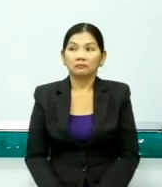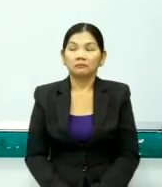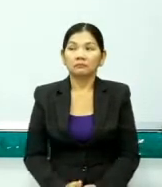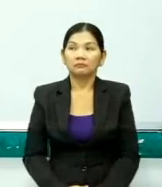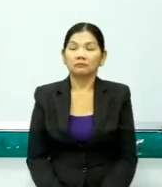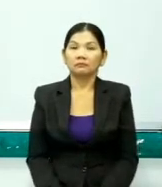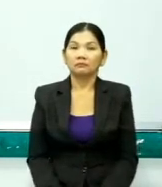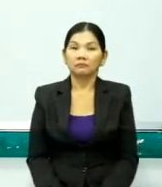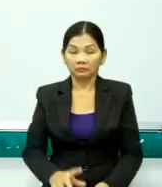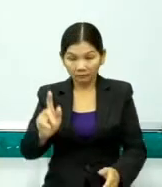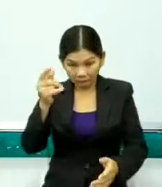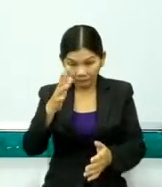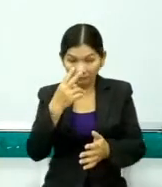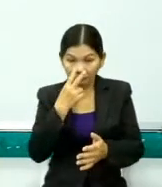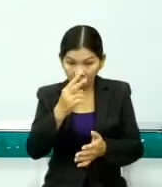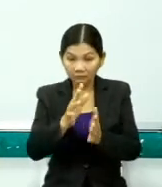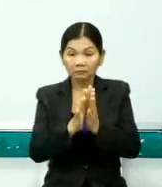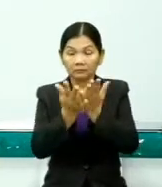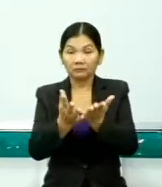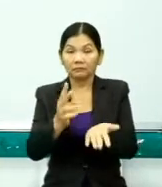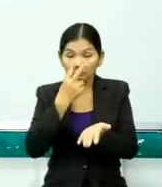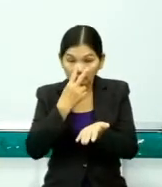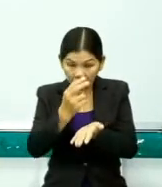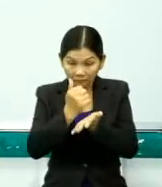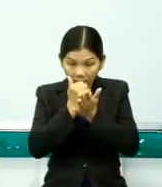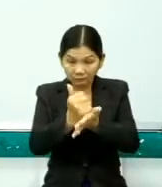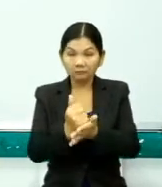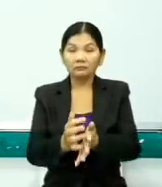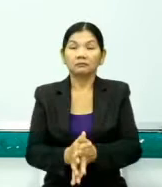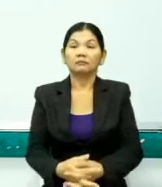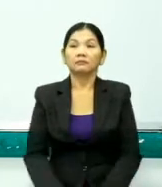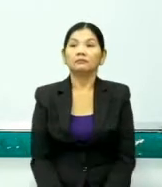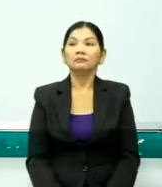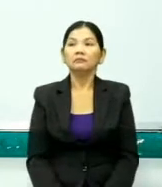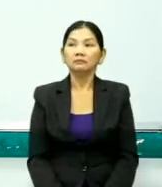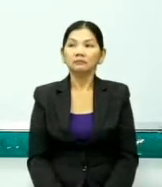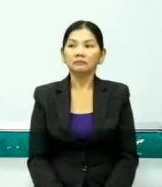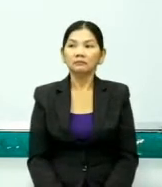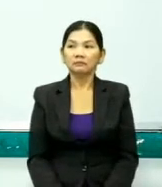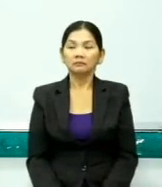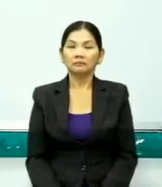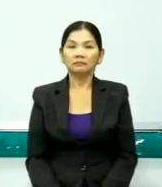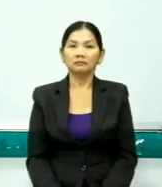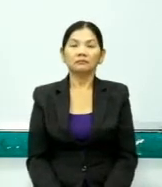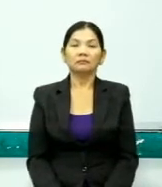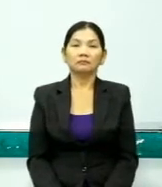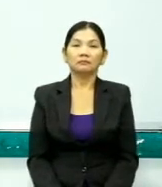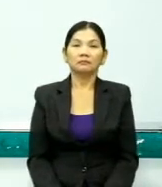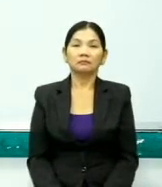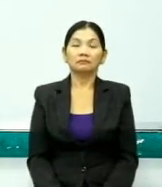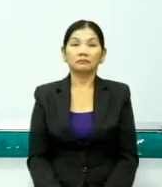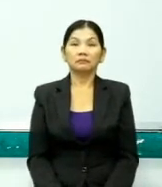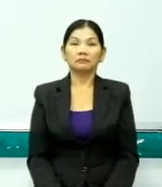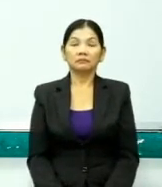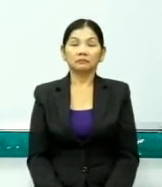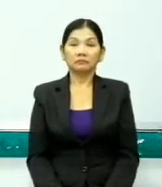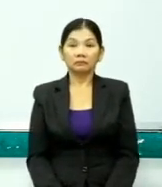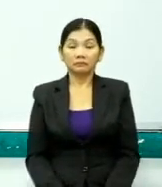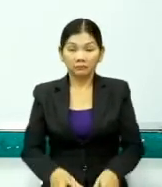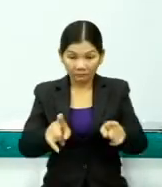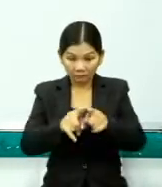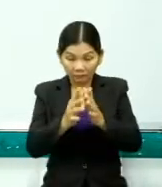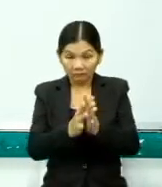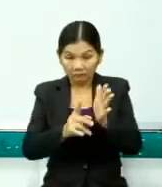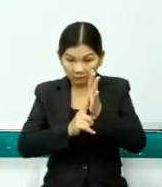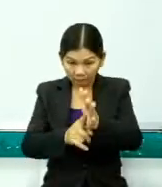chà con ai mình dịp hơi con ai mới nó không dịp hơi chẳng nổi bỏ con á chà cứ rút nó không dịp hơi chẳng nổi bỏ con đôi rút nè